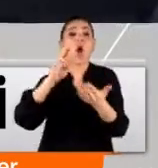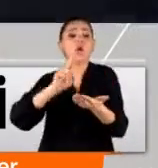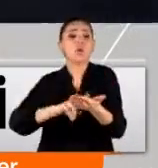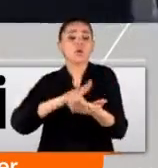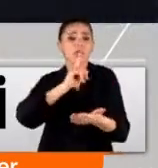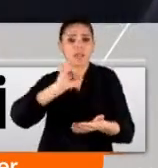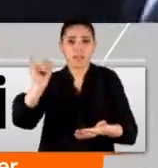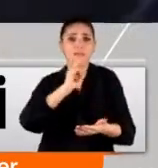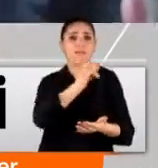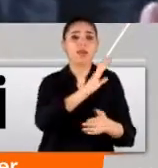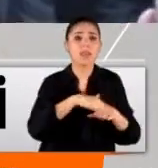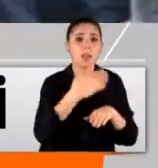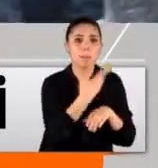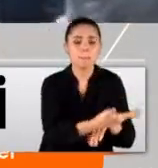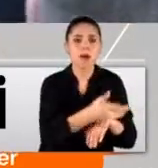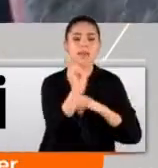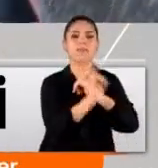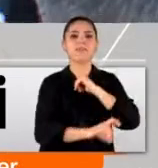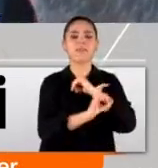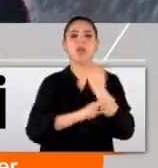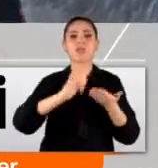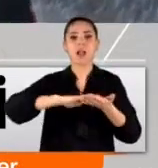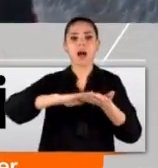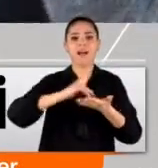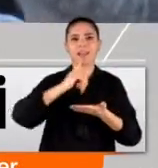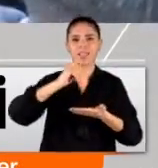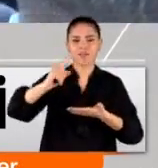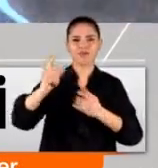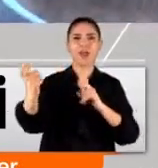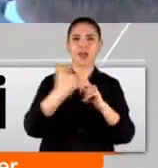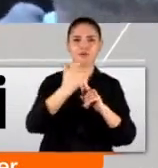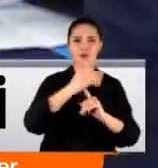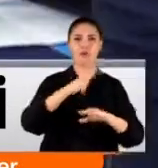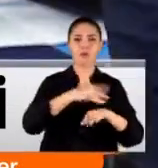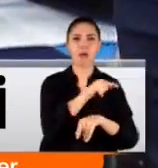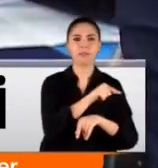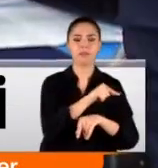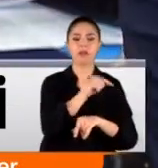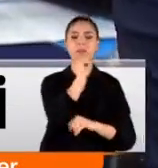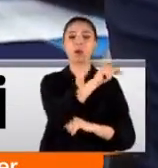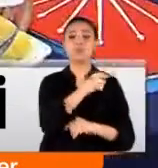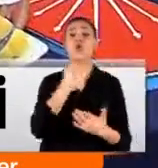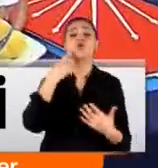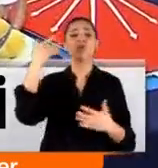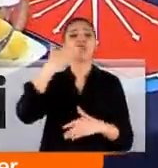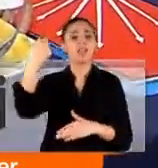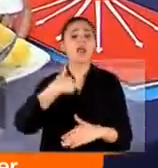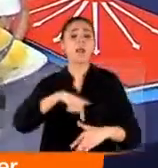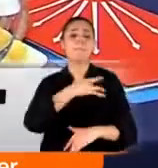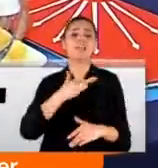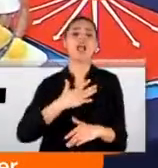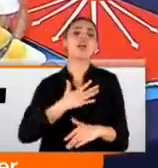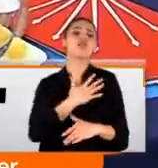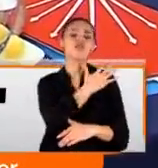iftirası atarken teröristleri arkadaş diyerek koruma yarışına girdiler. Erdoğan, biz CHP'den memnunuz